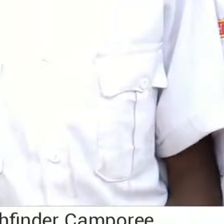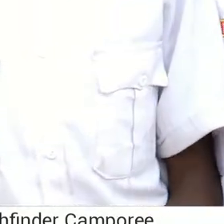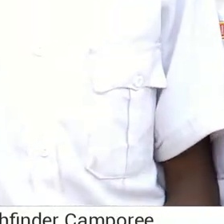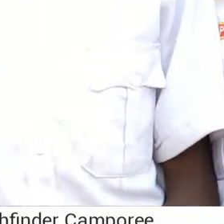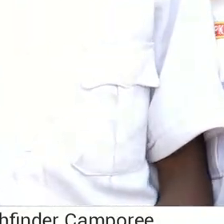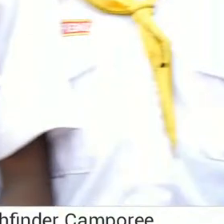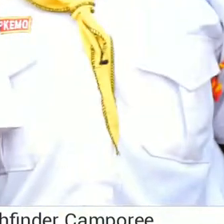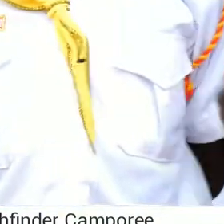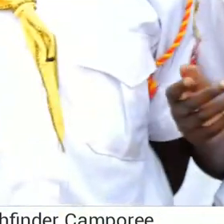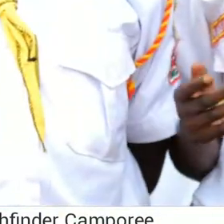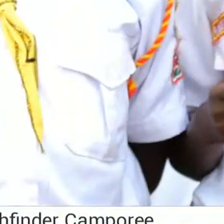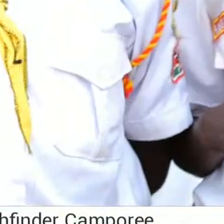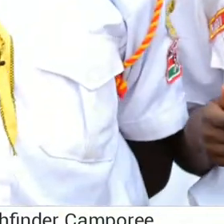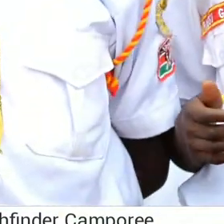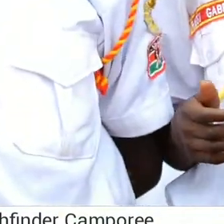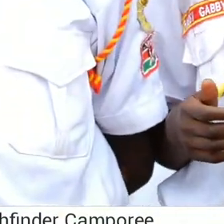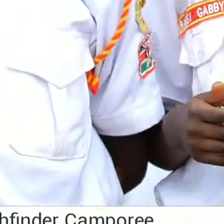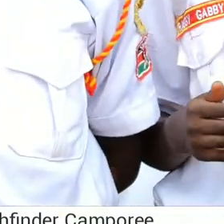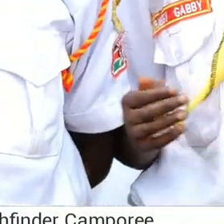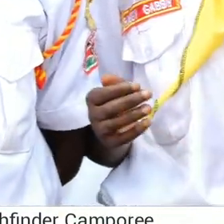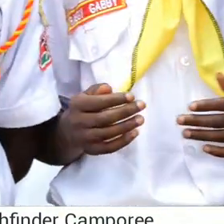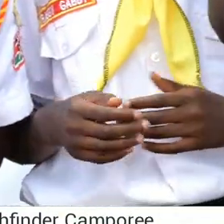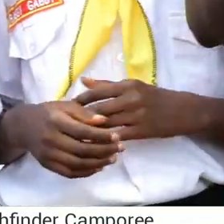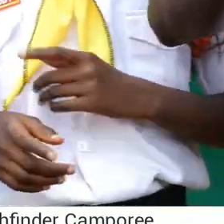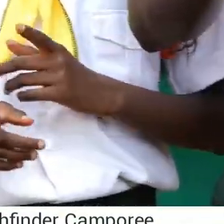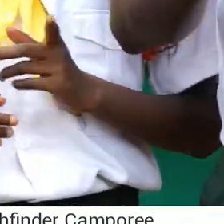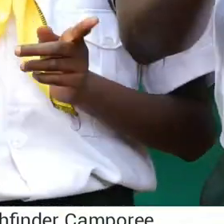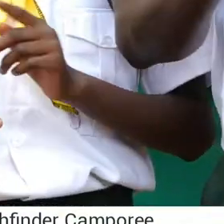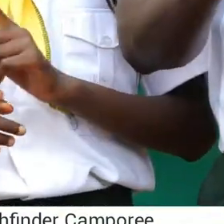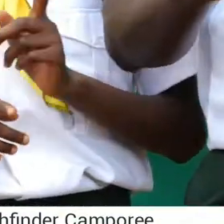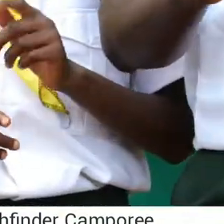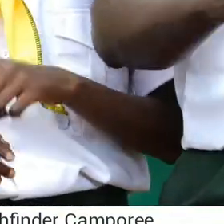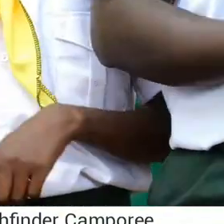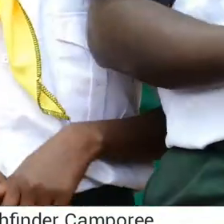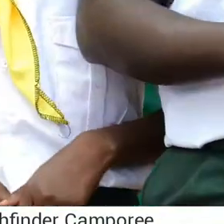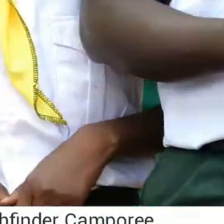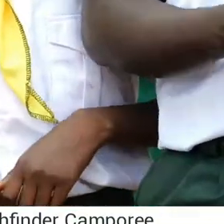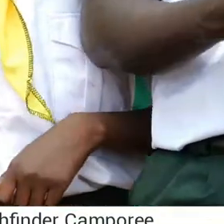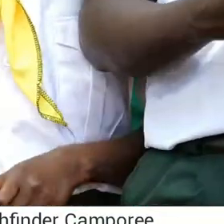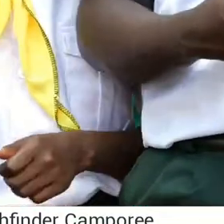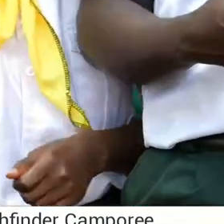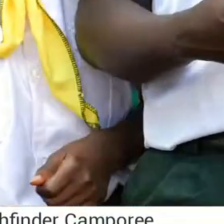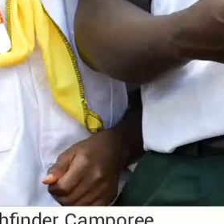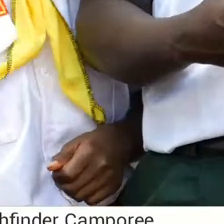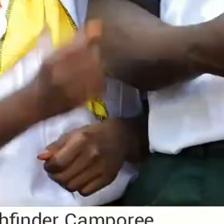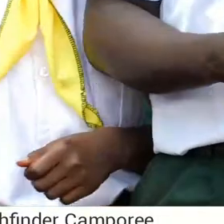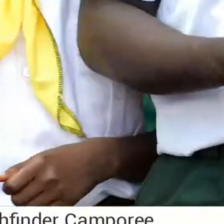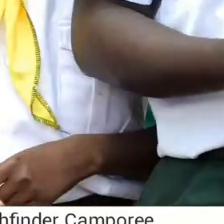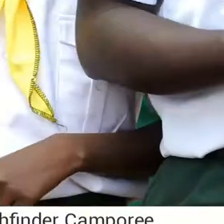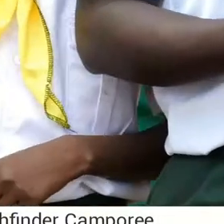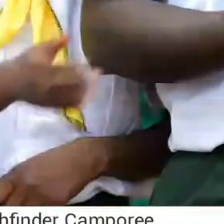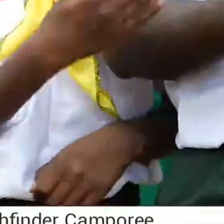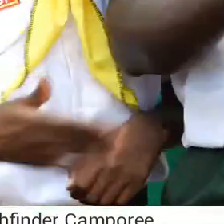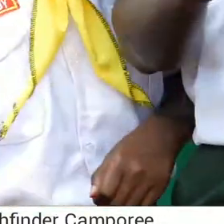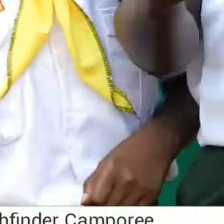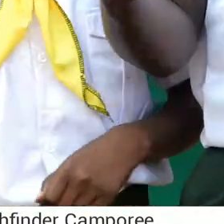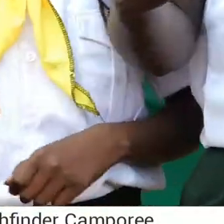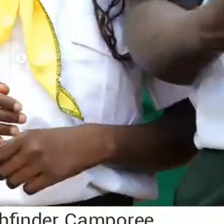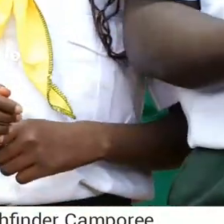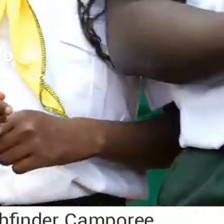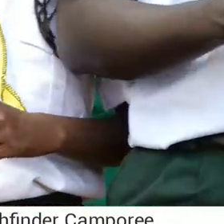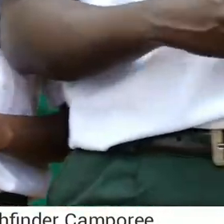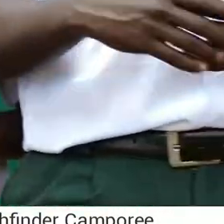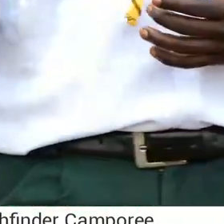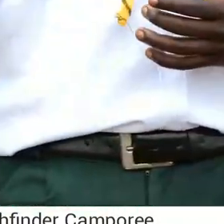maisha yake ni kama kujilisha upepo, haushibi kamwe. Kama kupiga mbizi kufukuza